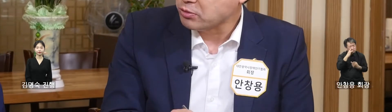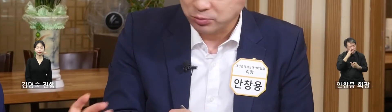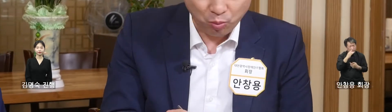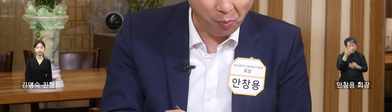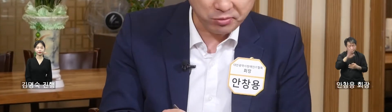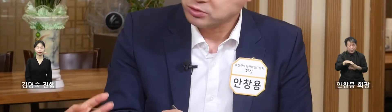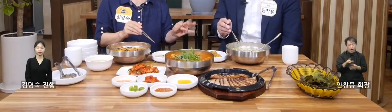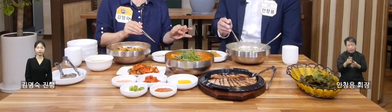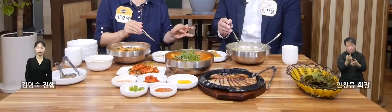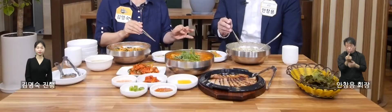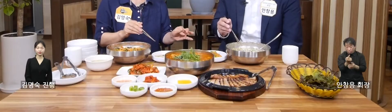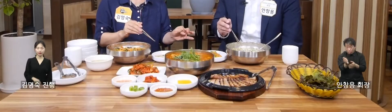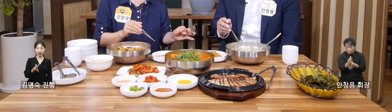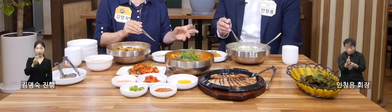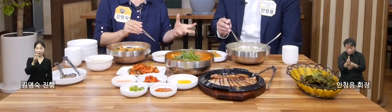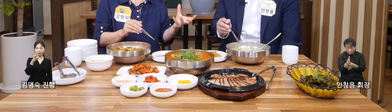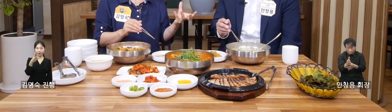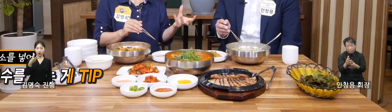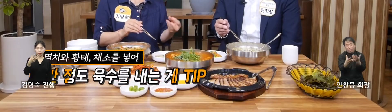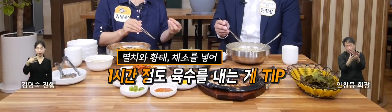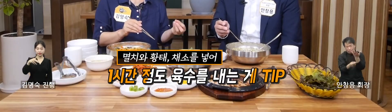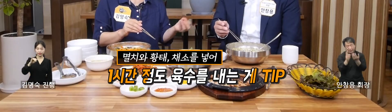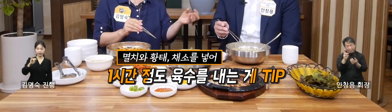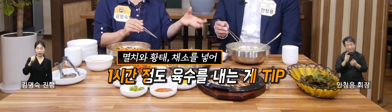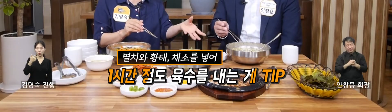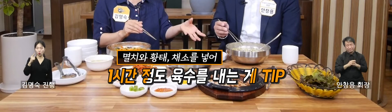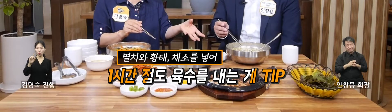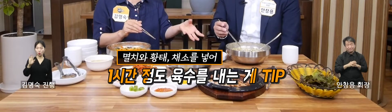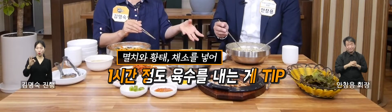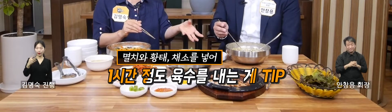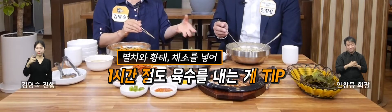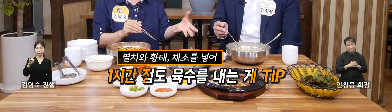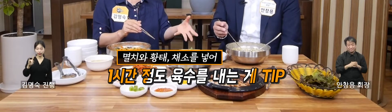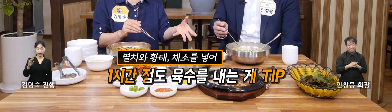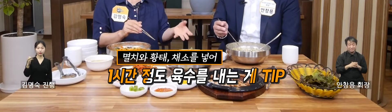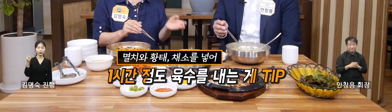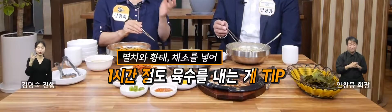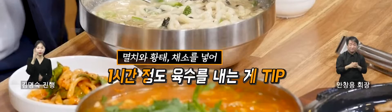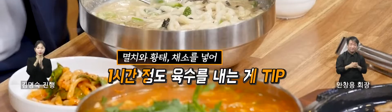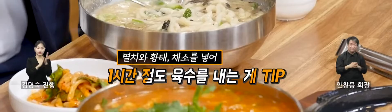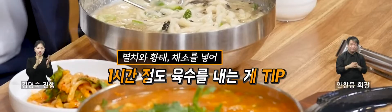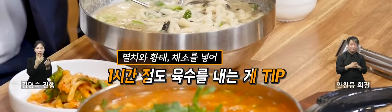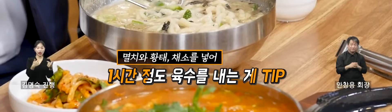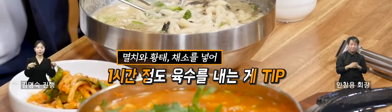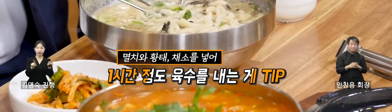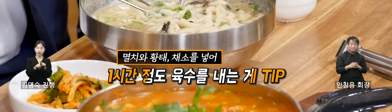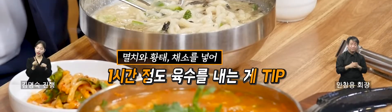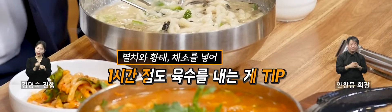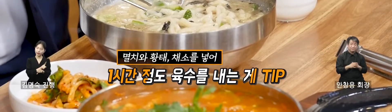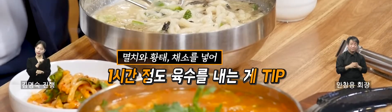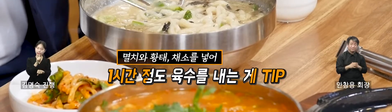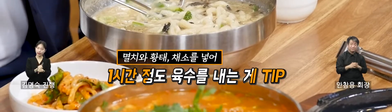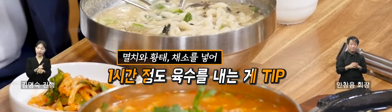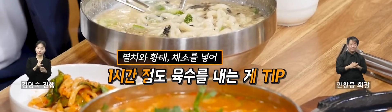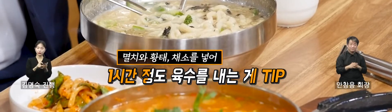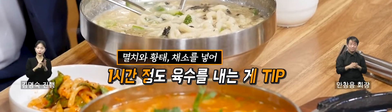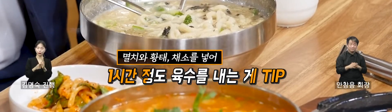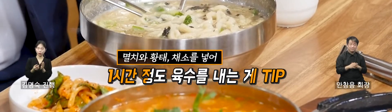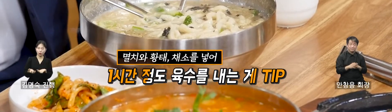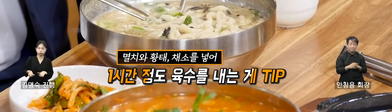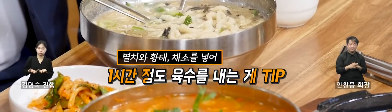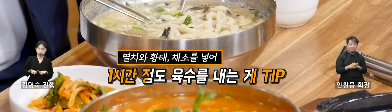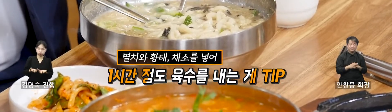것 같아요. 네, 멸치하고 황태하고 채소들을 조금 넣어서 한 1시간 정도. 이게 너무,